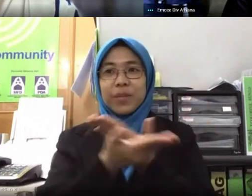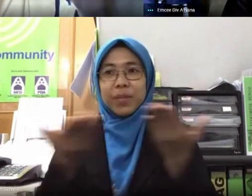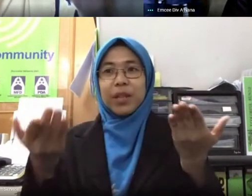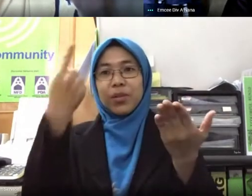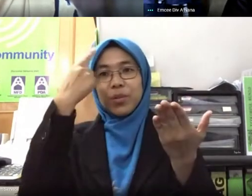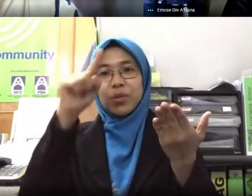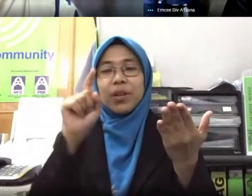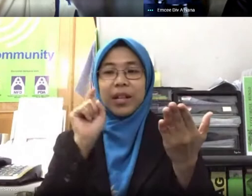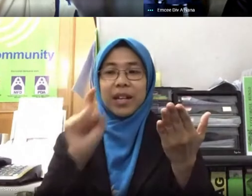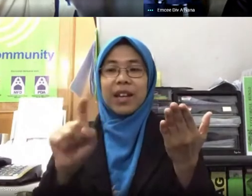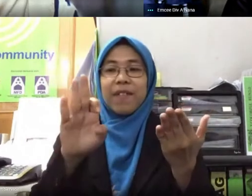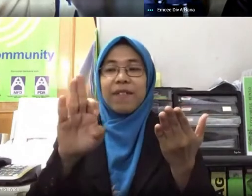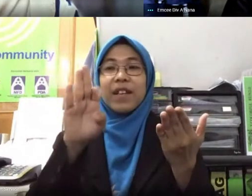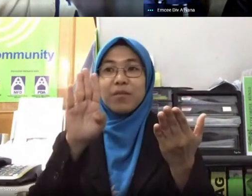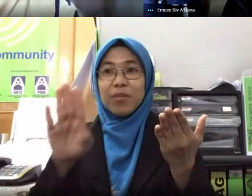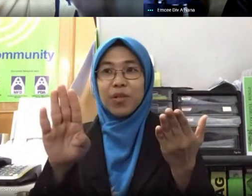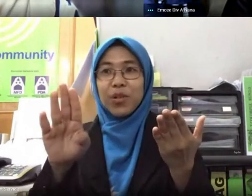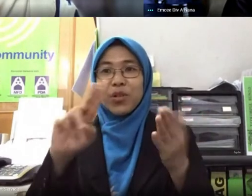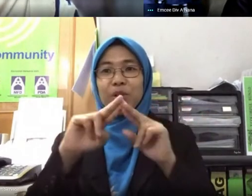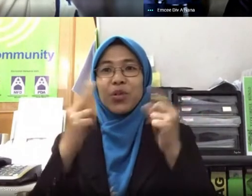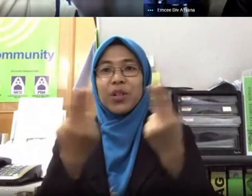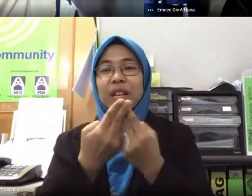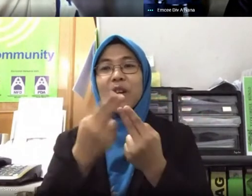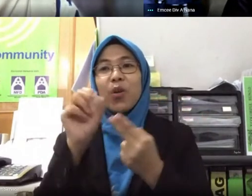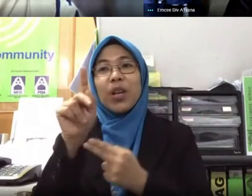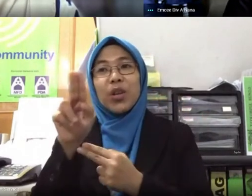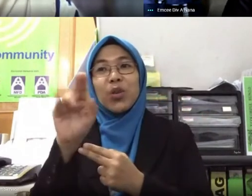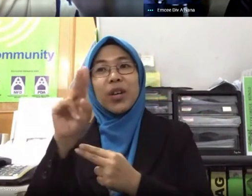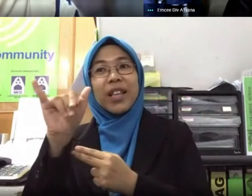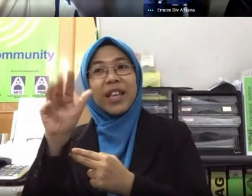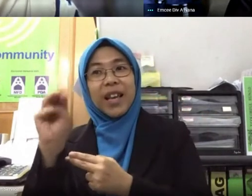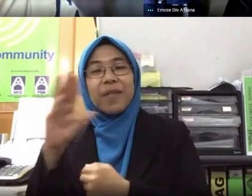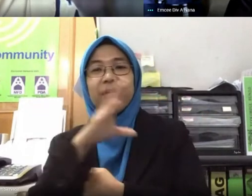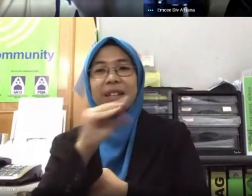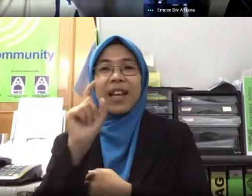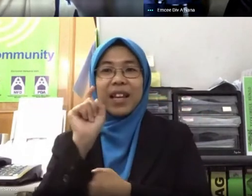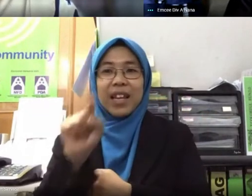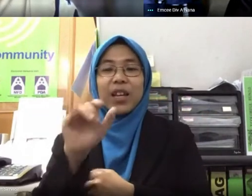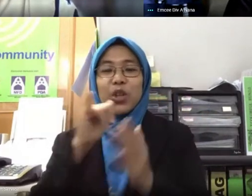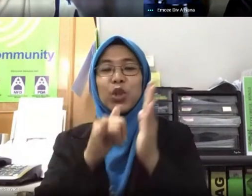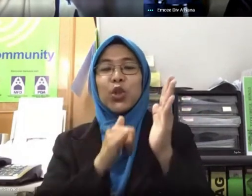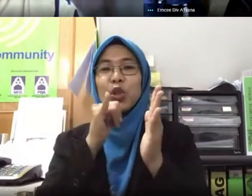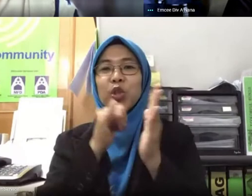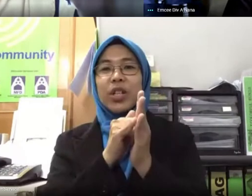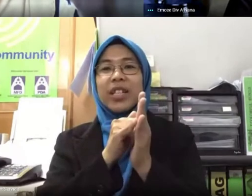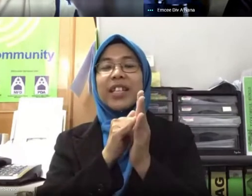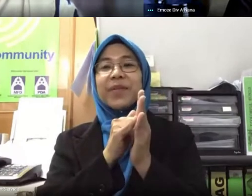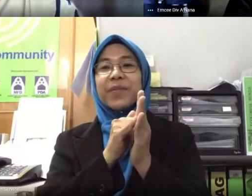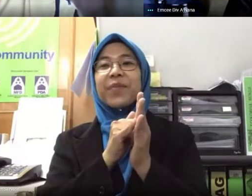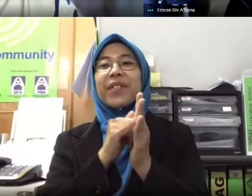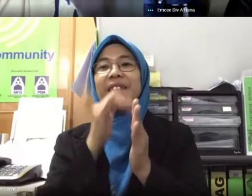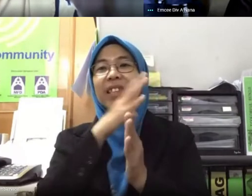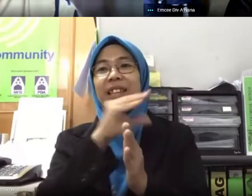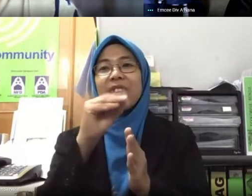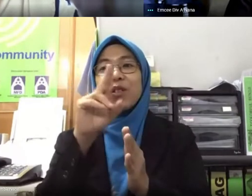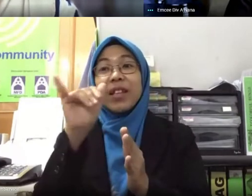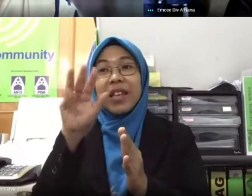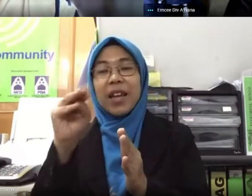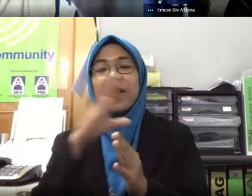untuk like Facebook unit Perkhidmatan OKU UiTM dan juga subscribe dan like YouTube channel, UiTM YouTube channel. Seterusnya